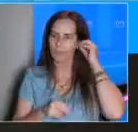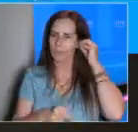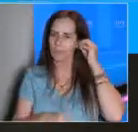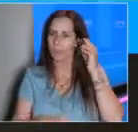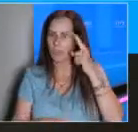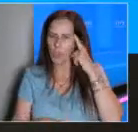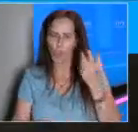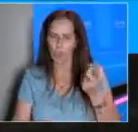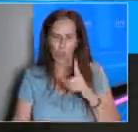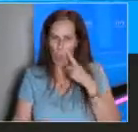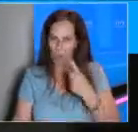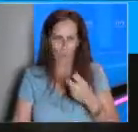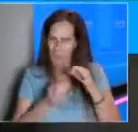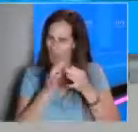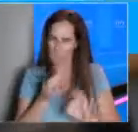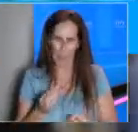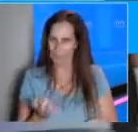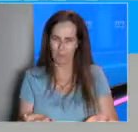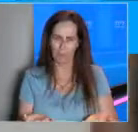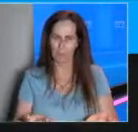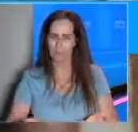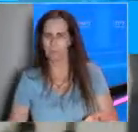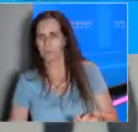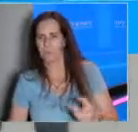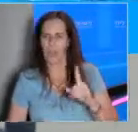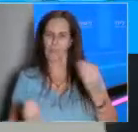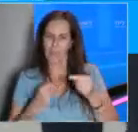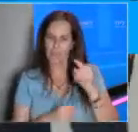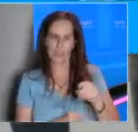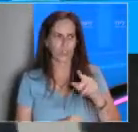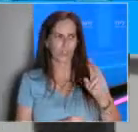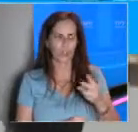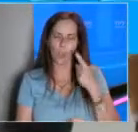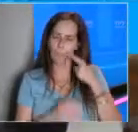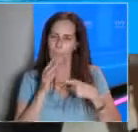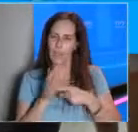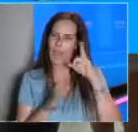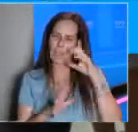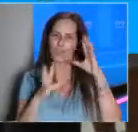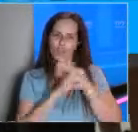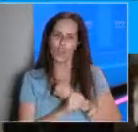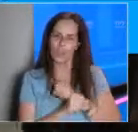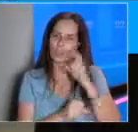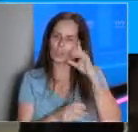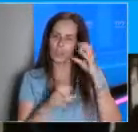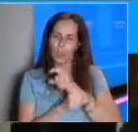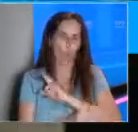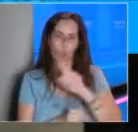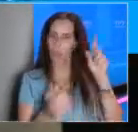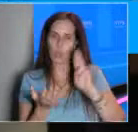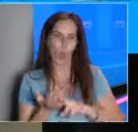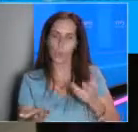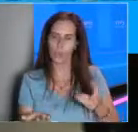כן, אתה יודע, שוב, לא ראינו את הפרטים בצורה מסודרת, אבל הדבר הזה שוב מעיד על גישה שהיא גישה לא